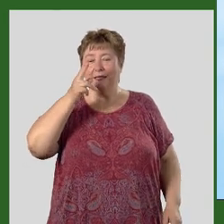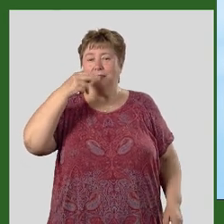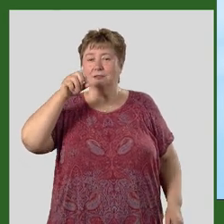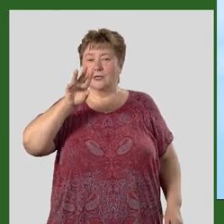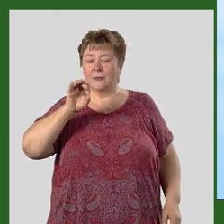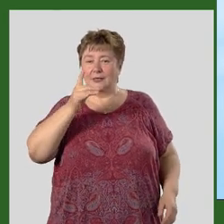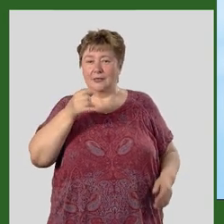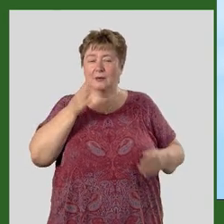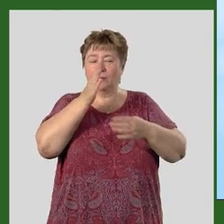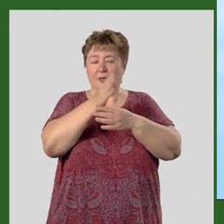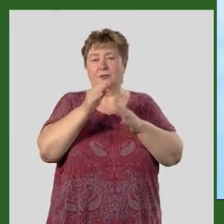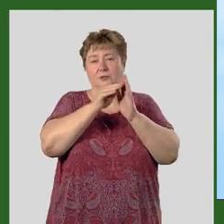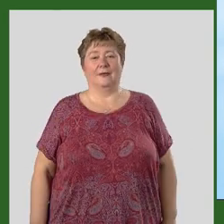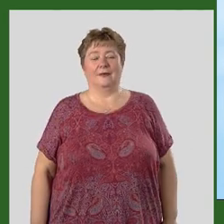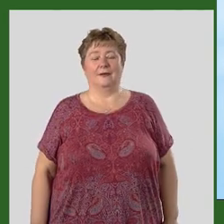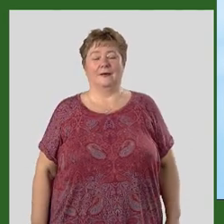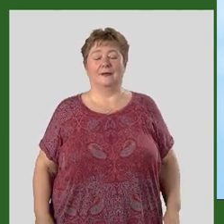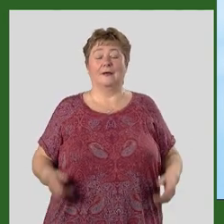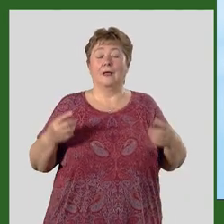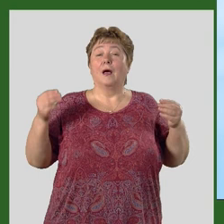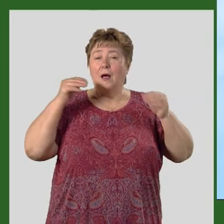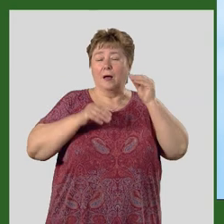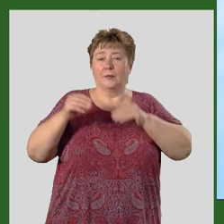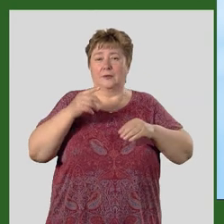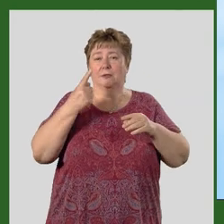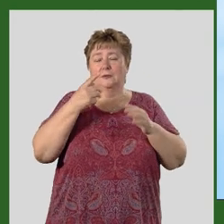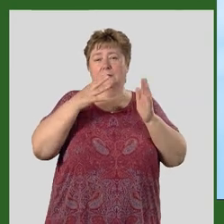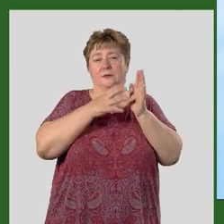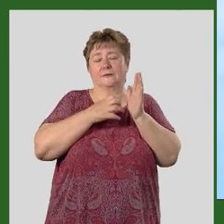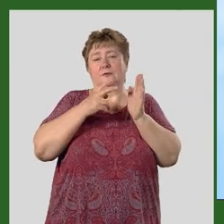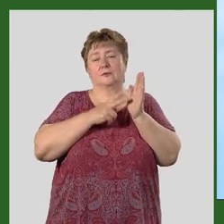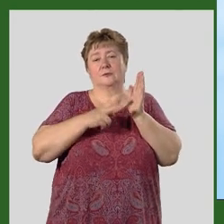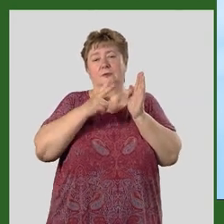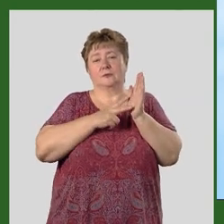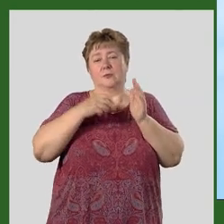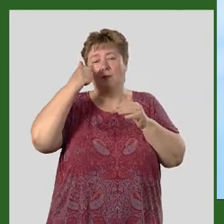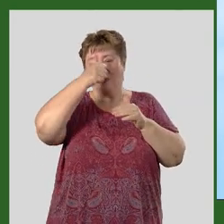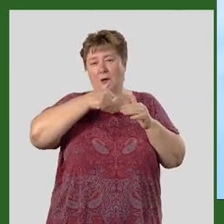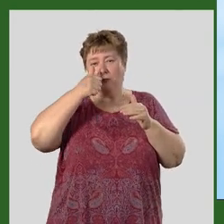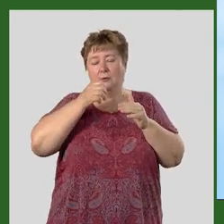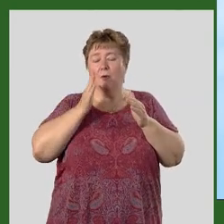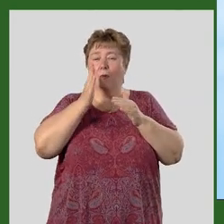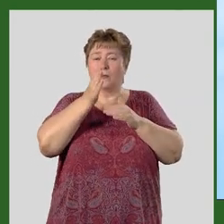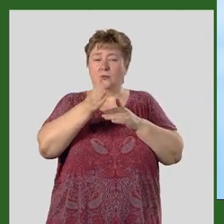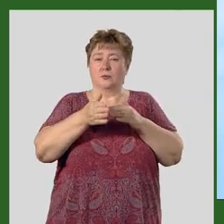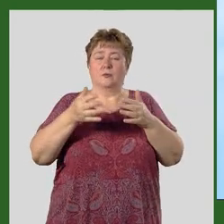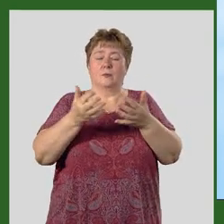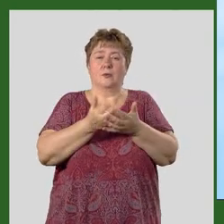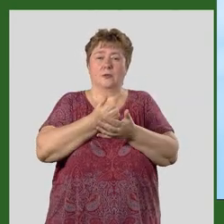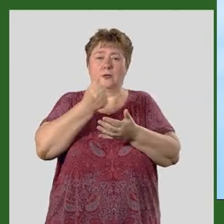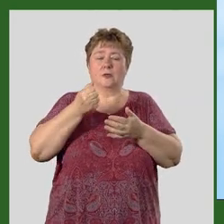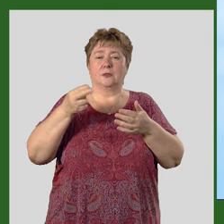джамахирия – политический режим, образованный в 1977 году путем